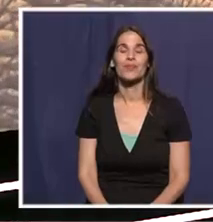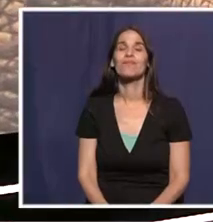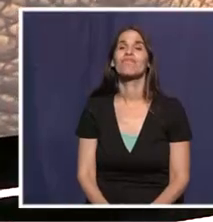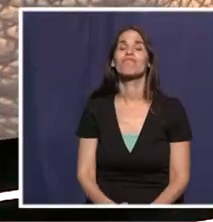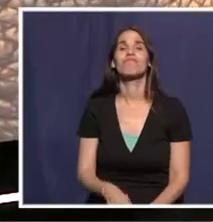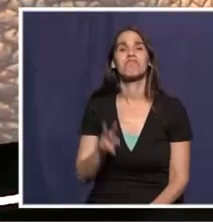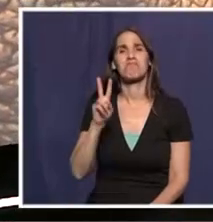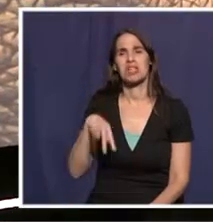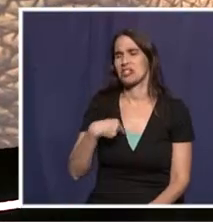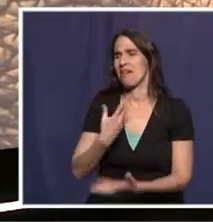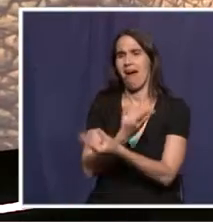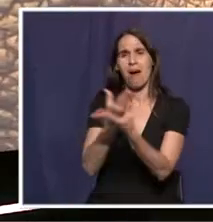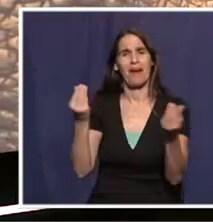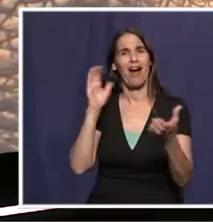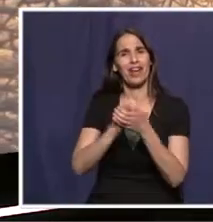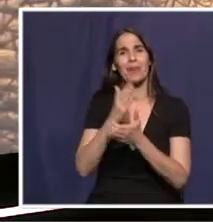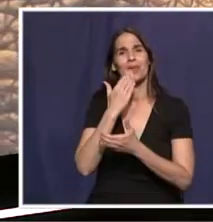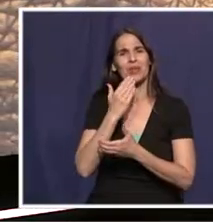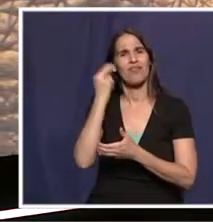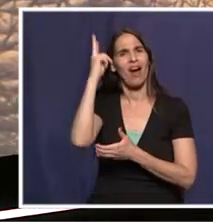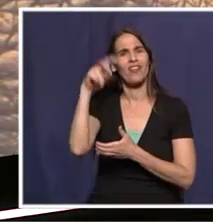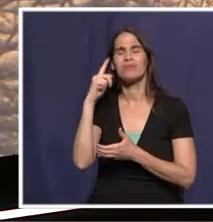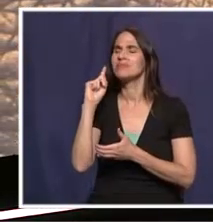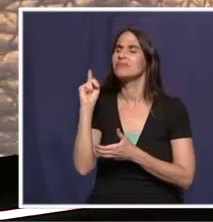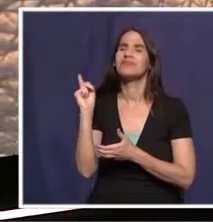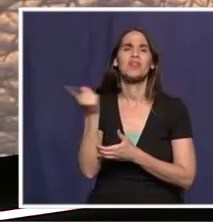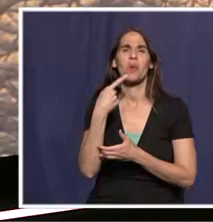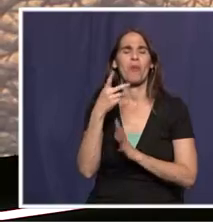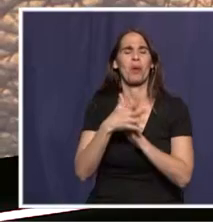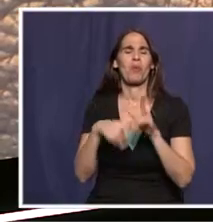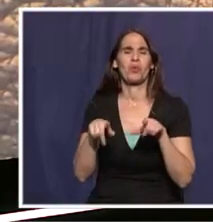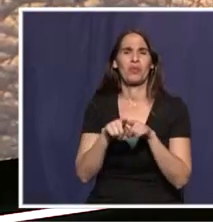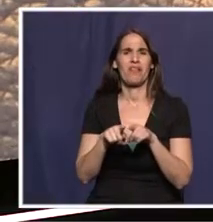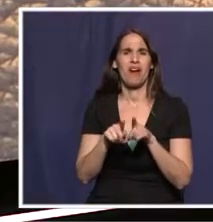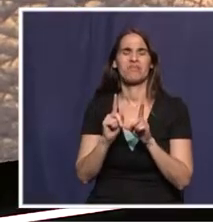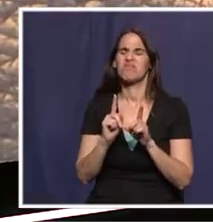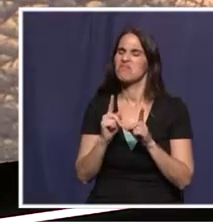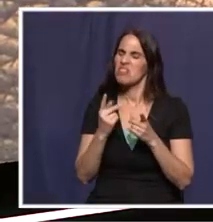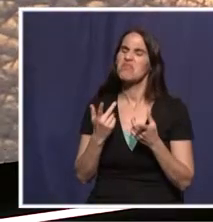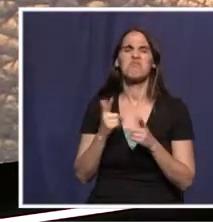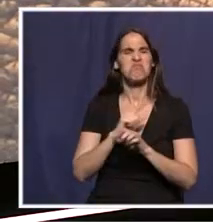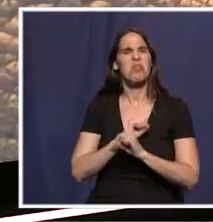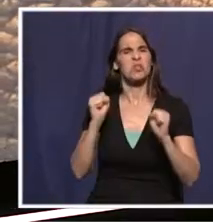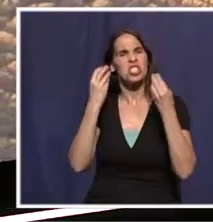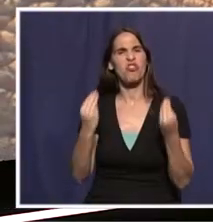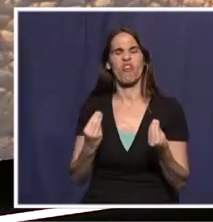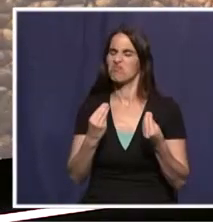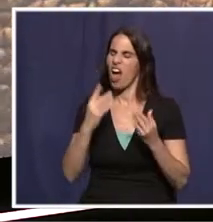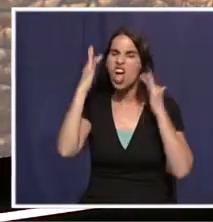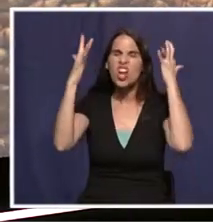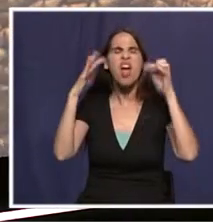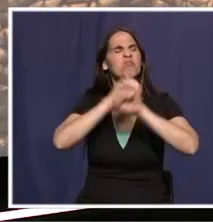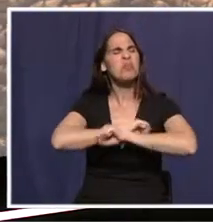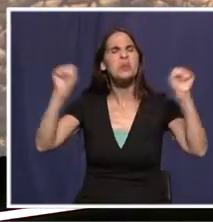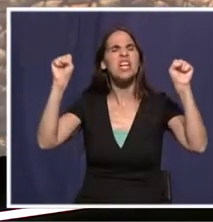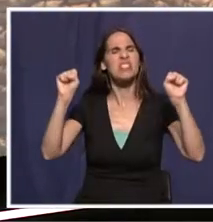אני מוקף בחברים, יהודים וערבים, אותה אמירה כואבת כלפי האירועים. טוב שזה מתפוצץ. האשליה מתפוגגת, האמת צפה, והגיע